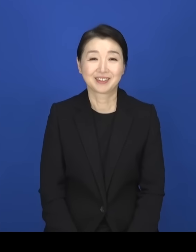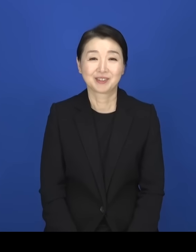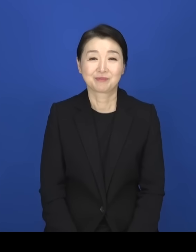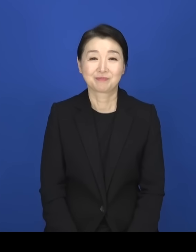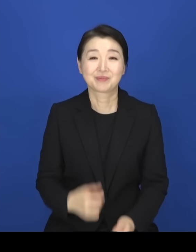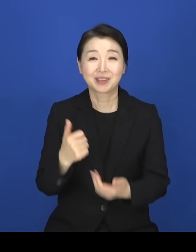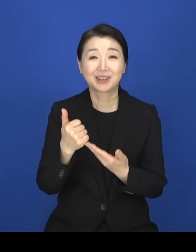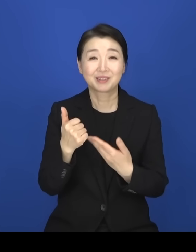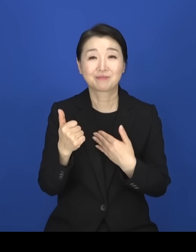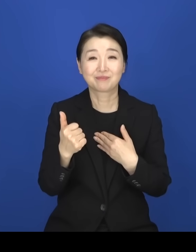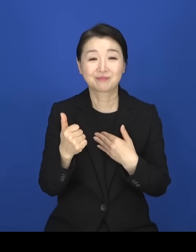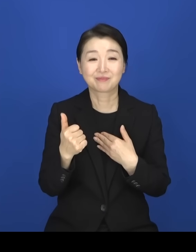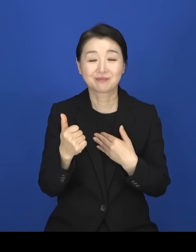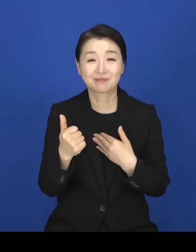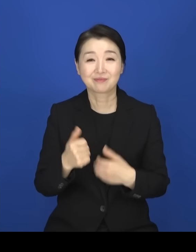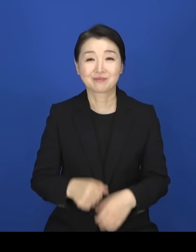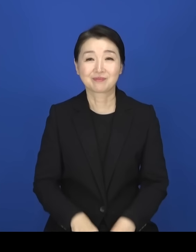하나님 제가